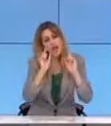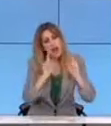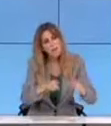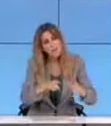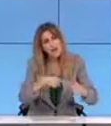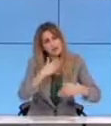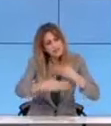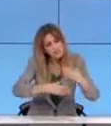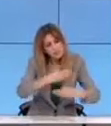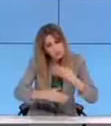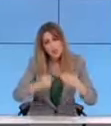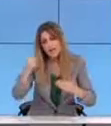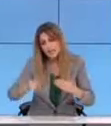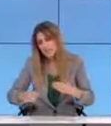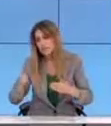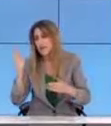κοινοβουλίου,